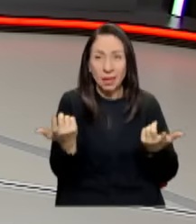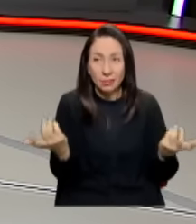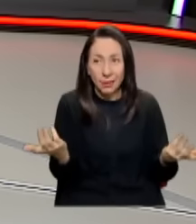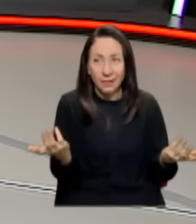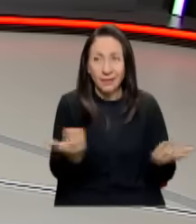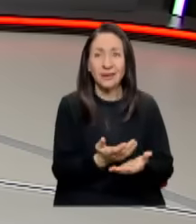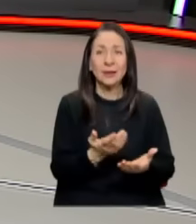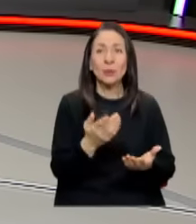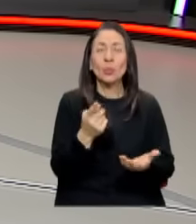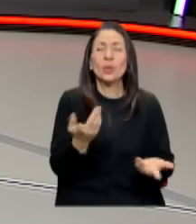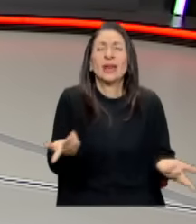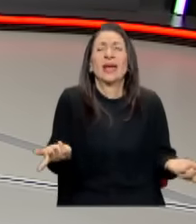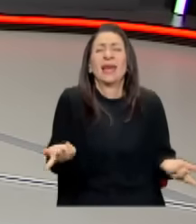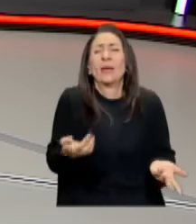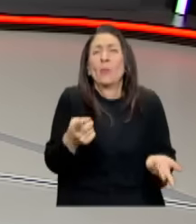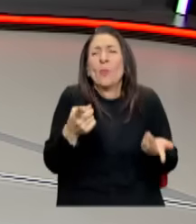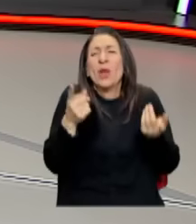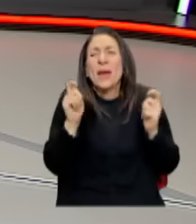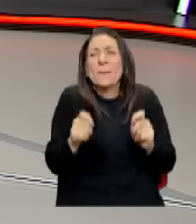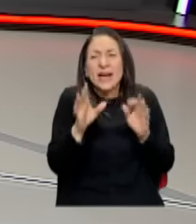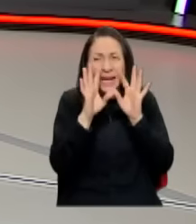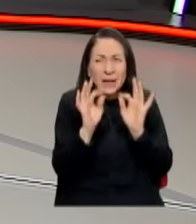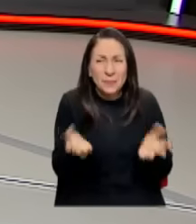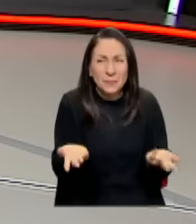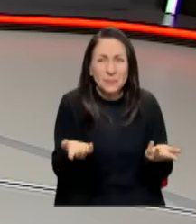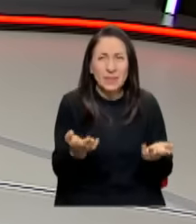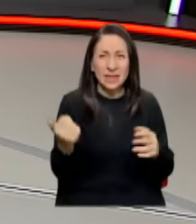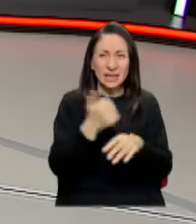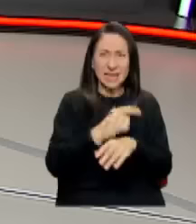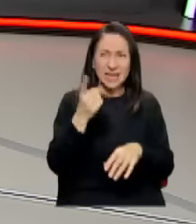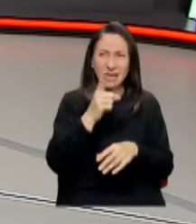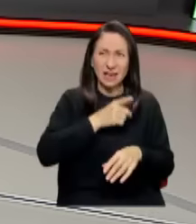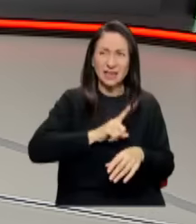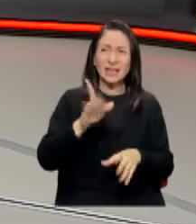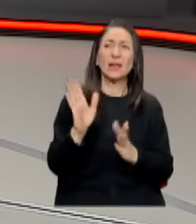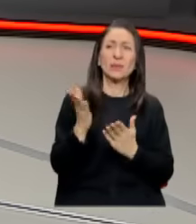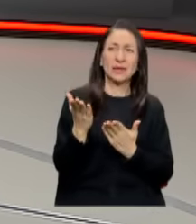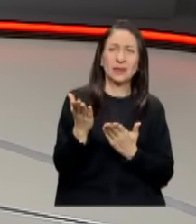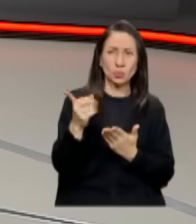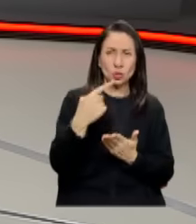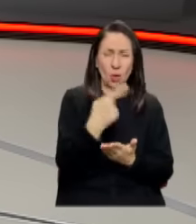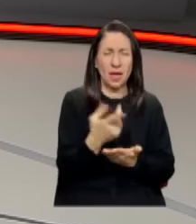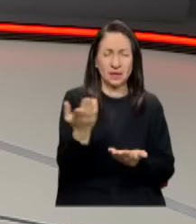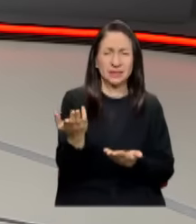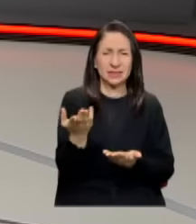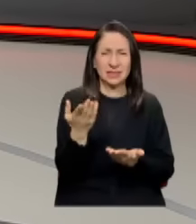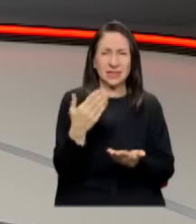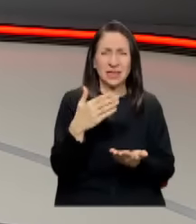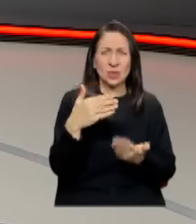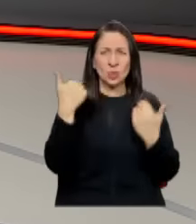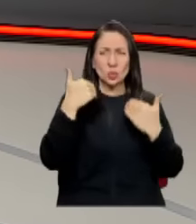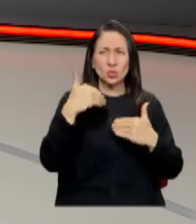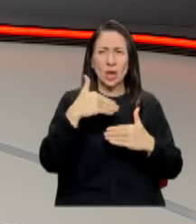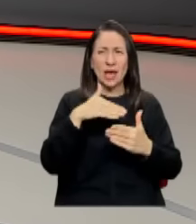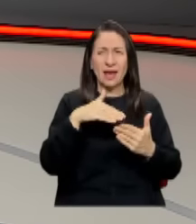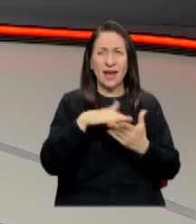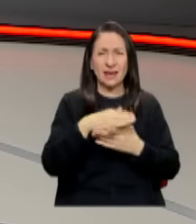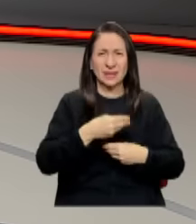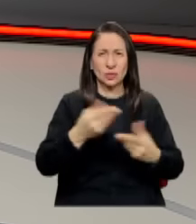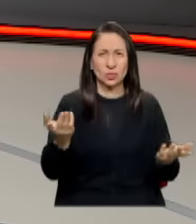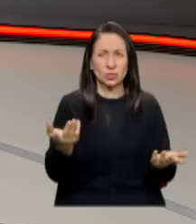dağıtılıyor? Bu nedir ya? Bu hale getiren kim? İktidar Partisi'nin adayı değil mi? Bunu söyleyen. But dağıtıyorlarmış.